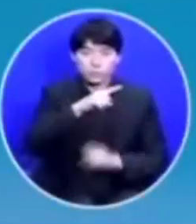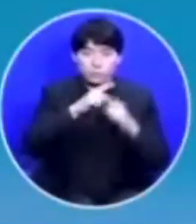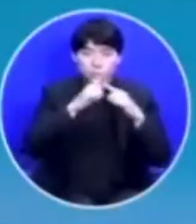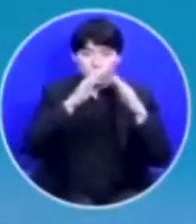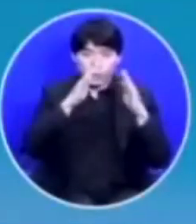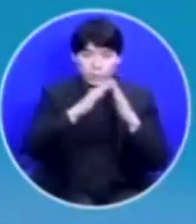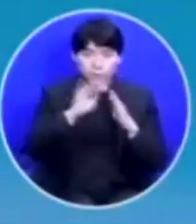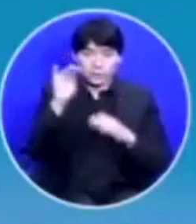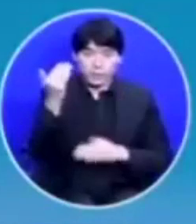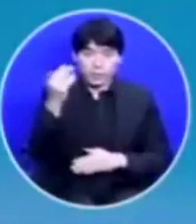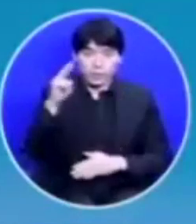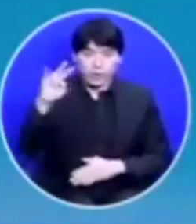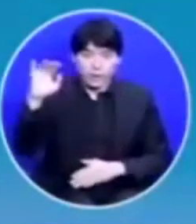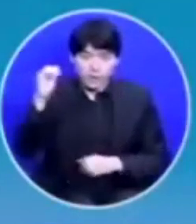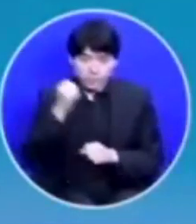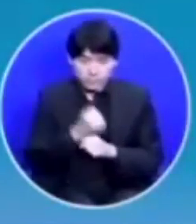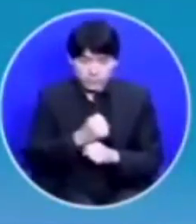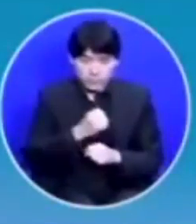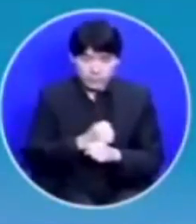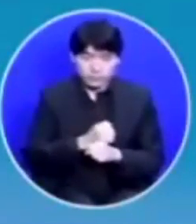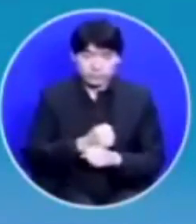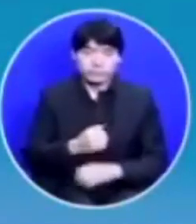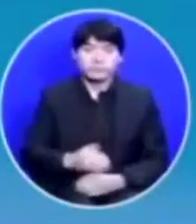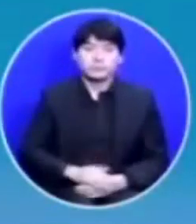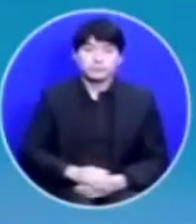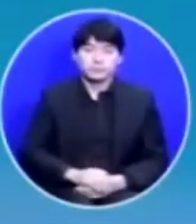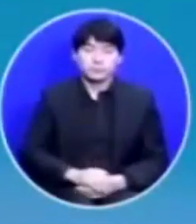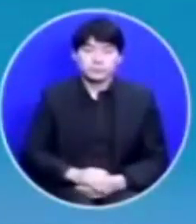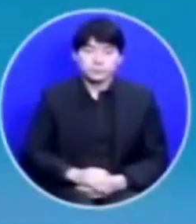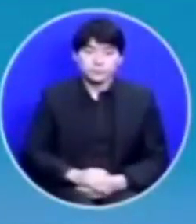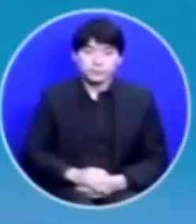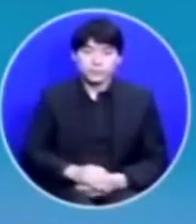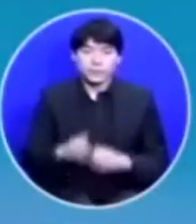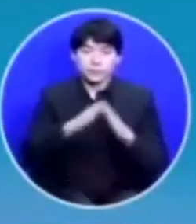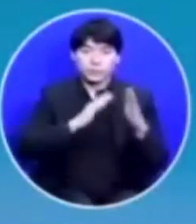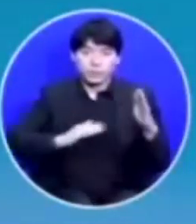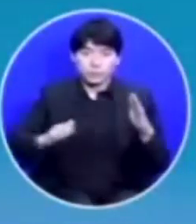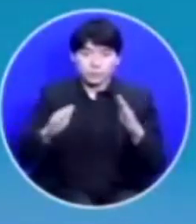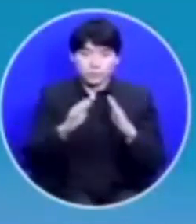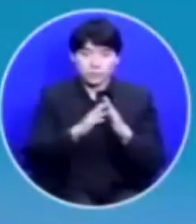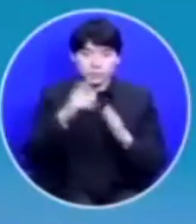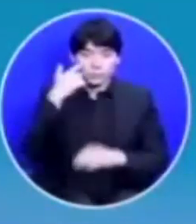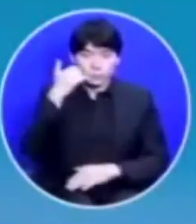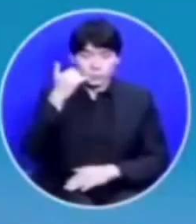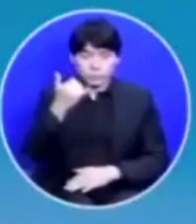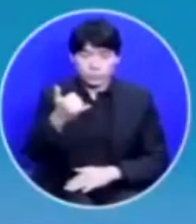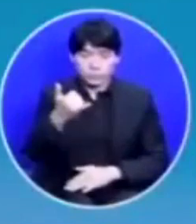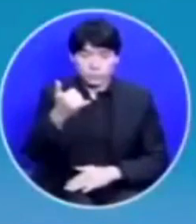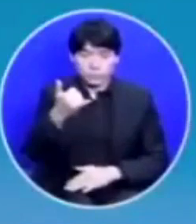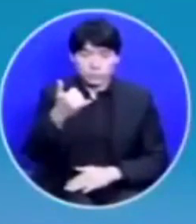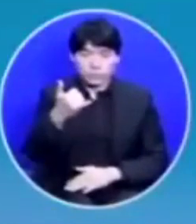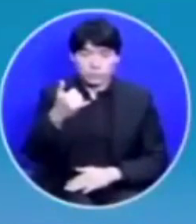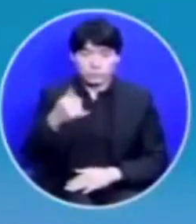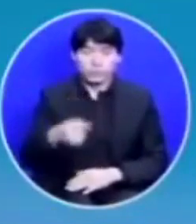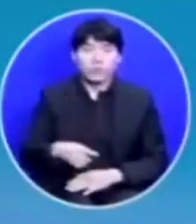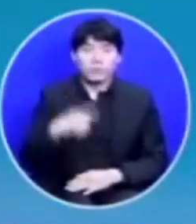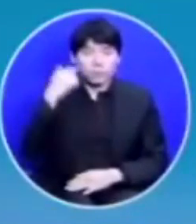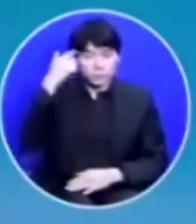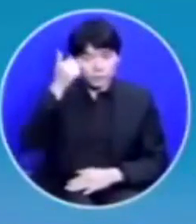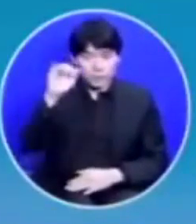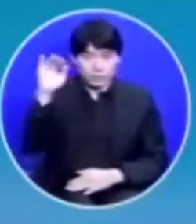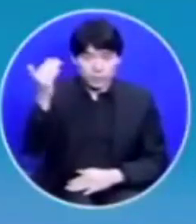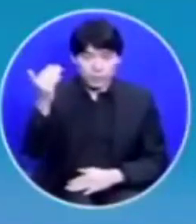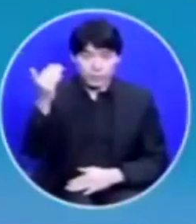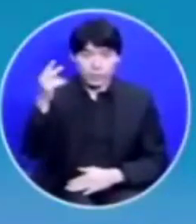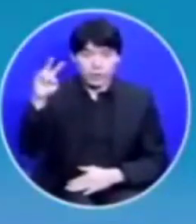여러분들은 그 가정의 교회의 목사 아 부모는 당연히 그래야 하죠 그 준비가